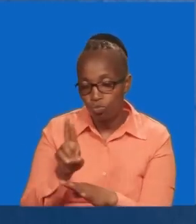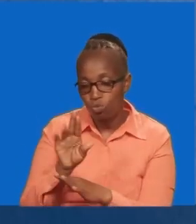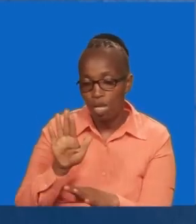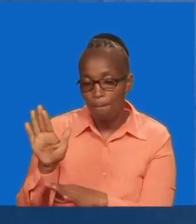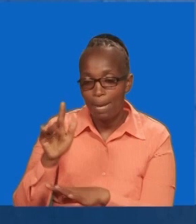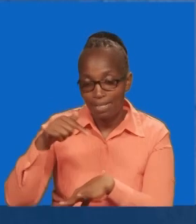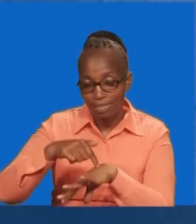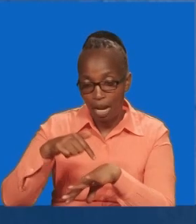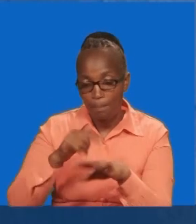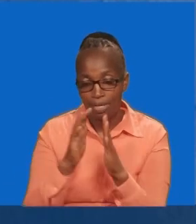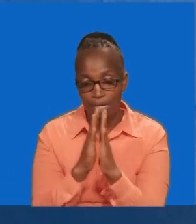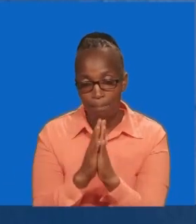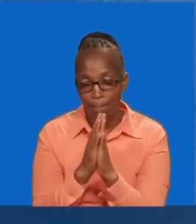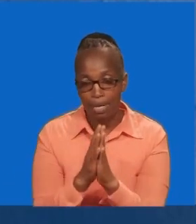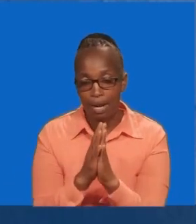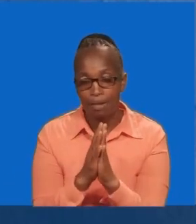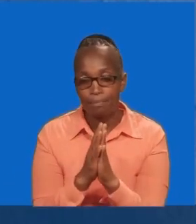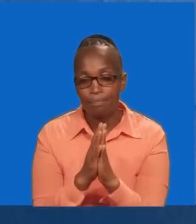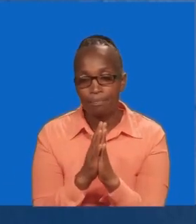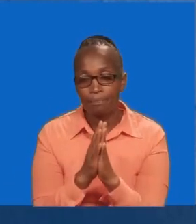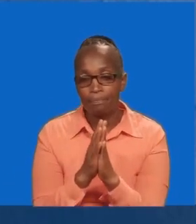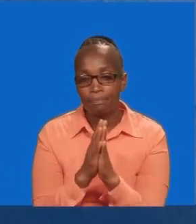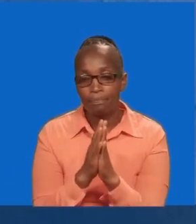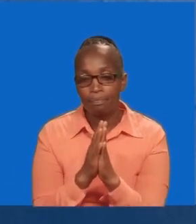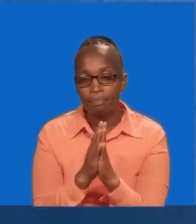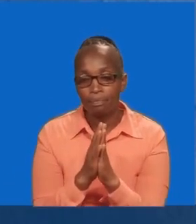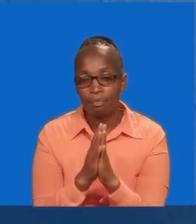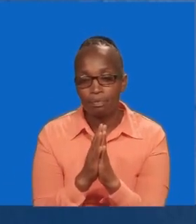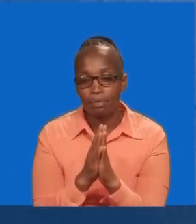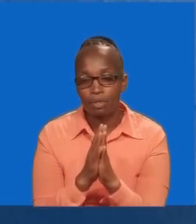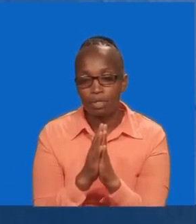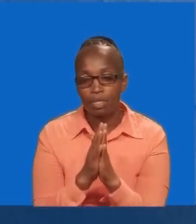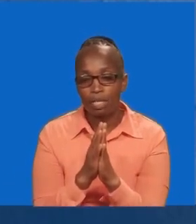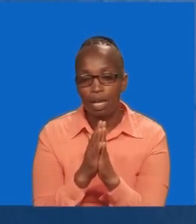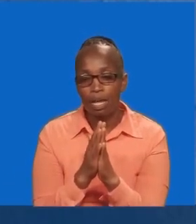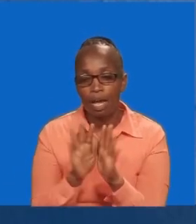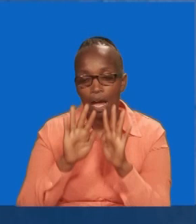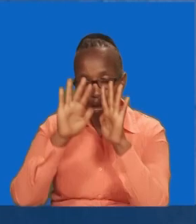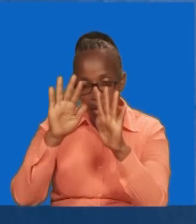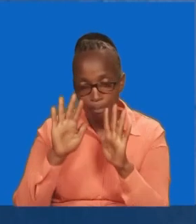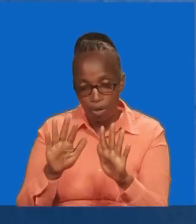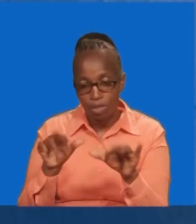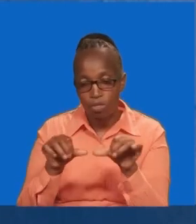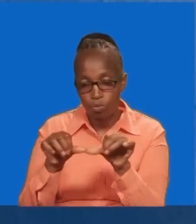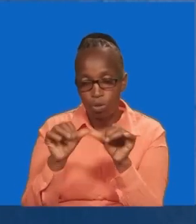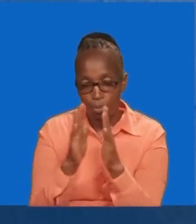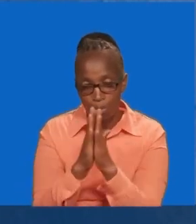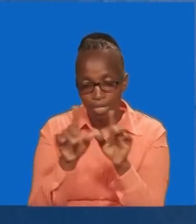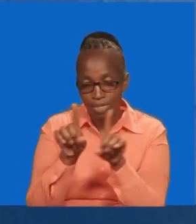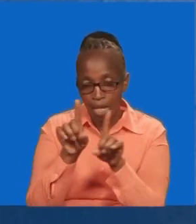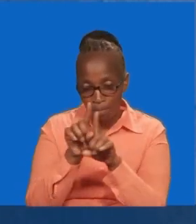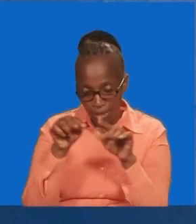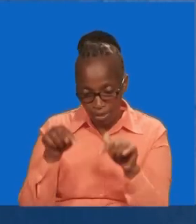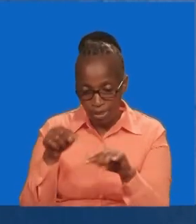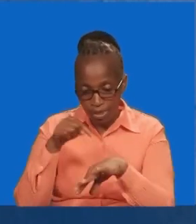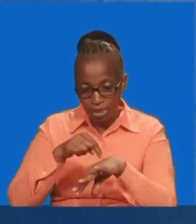kutumia wakati wake vema katika maombi, kuomba. Mpenzi mtazamaji, tuombe. Omba sana. Hata